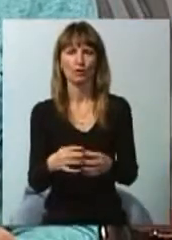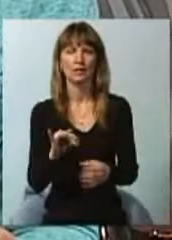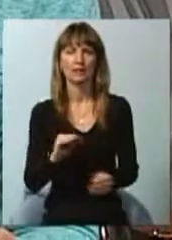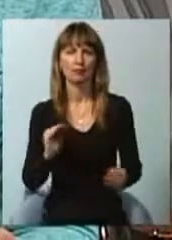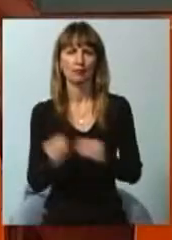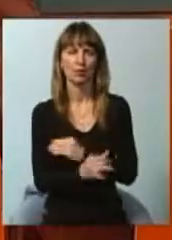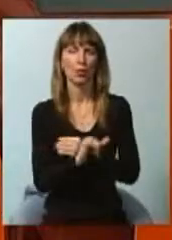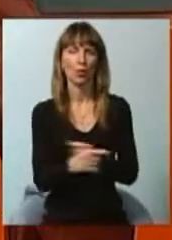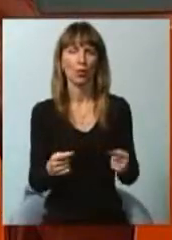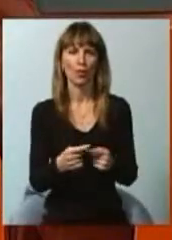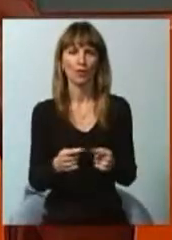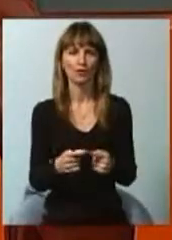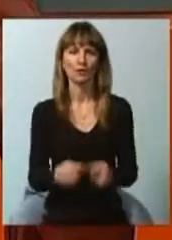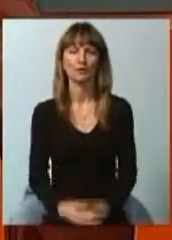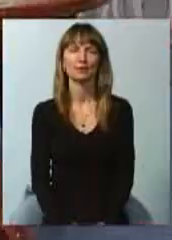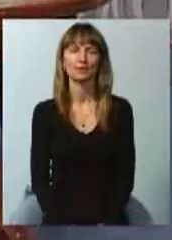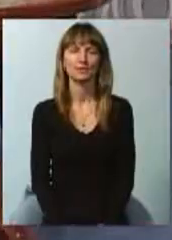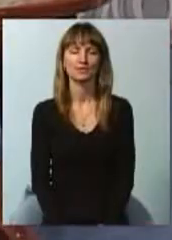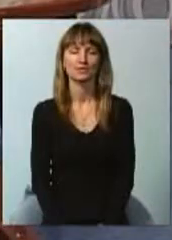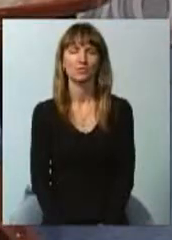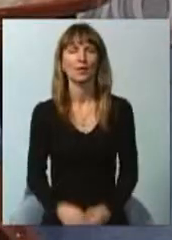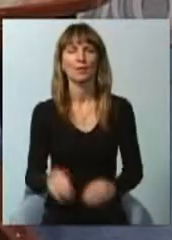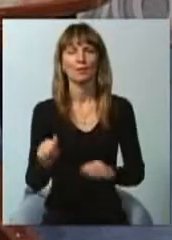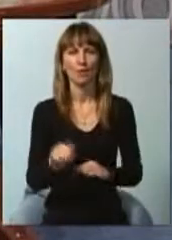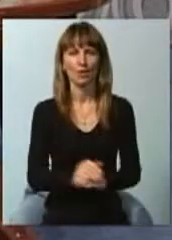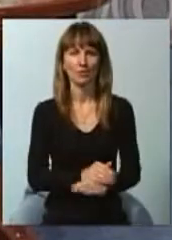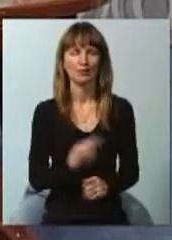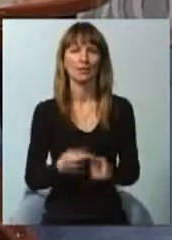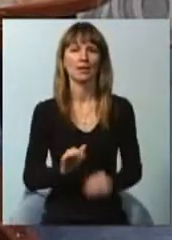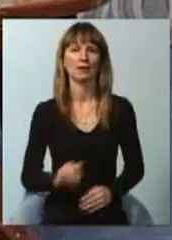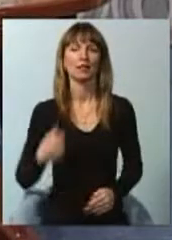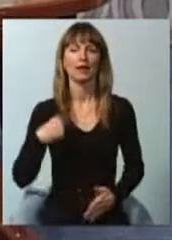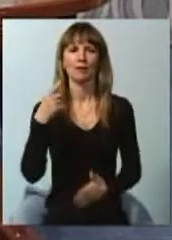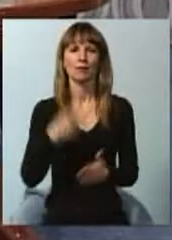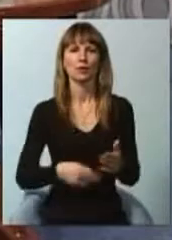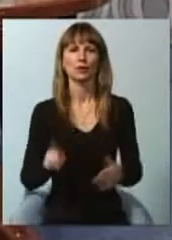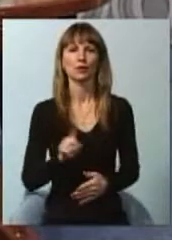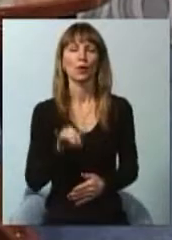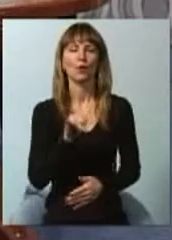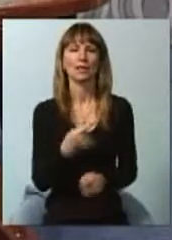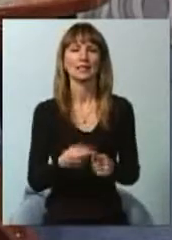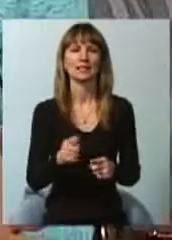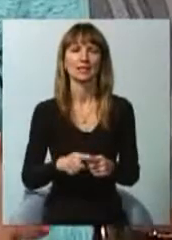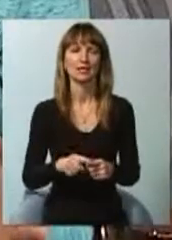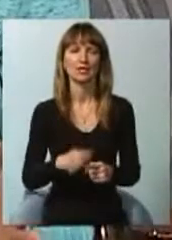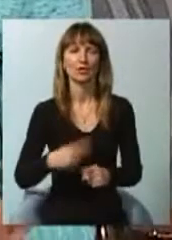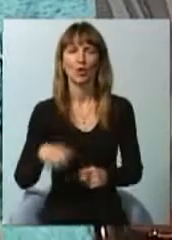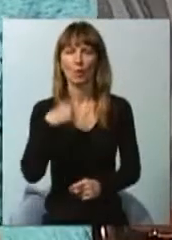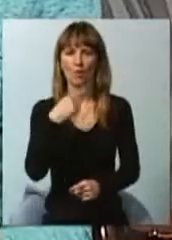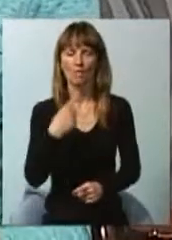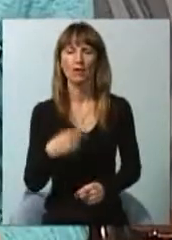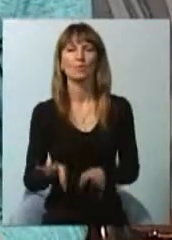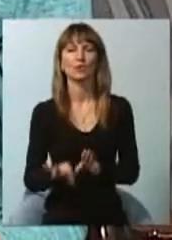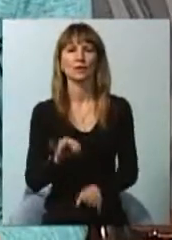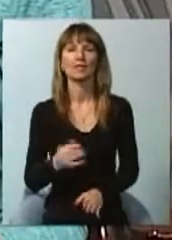сховався у куточок. Та й сховався у куточок. Молодець. Тож, малята, я впевнена, що у вас також це слово, це скоромовка також